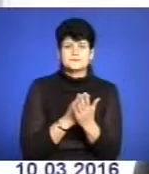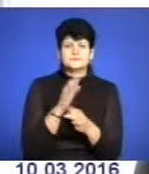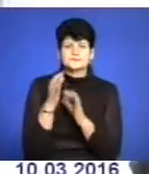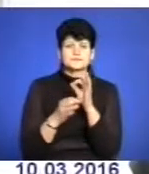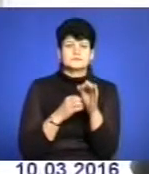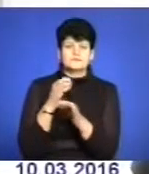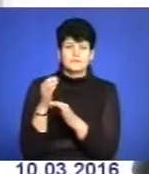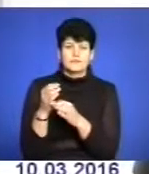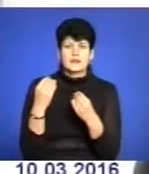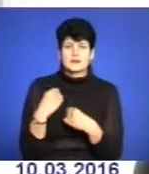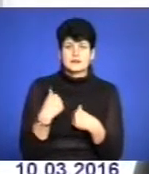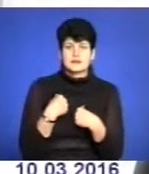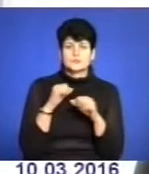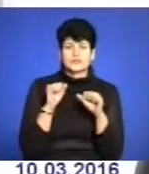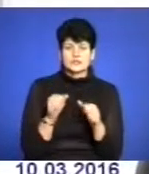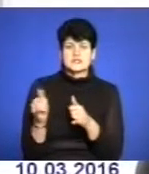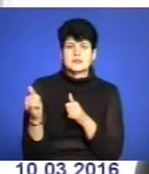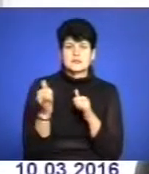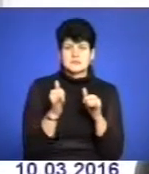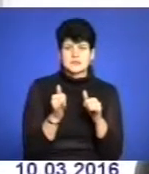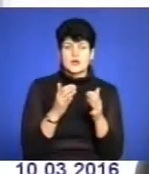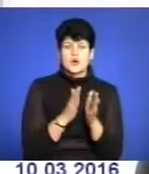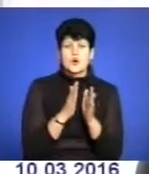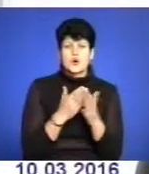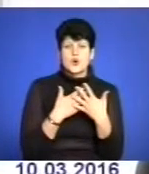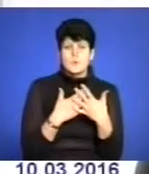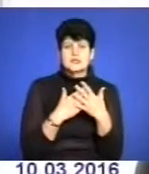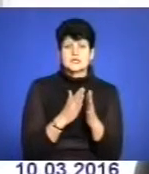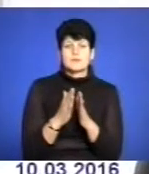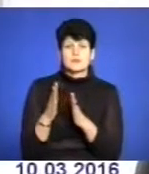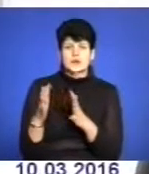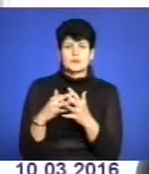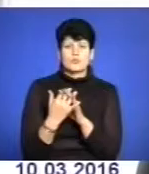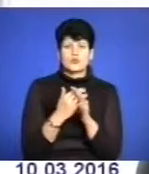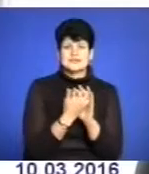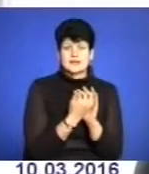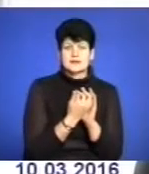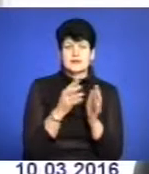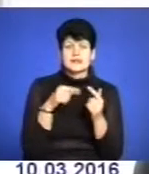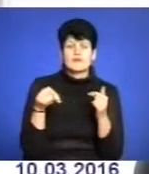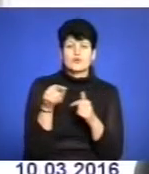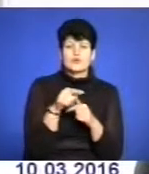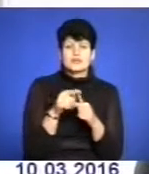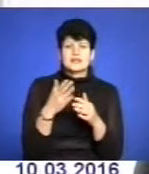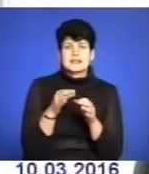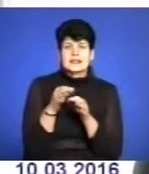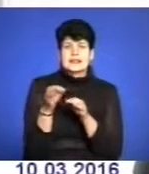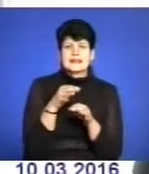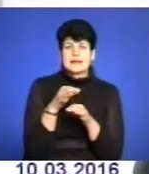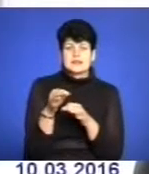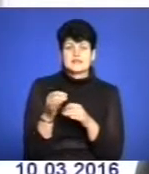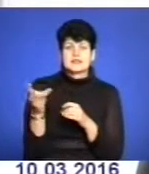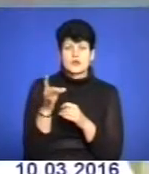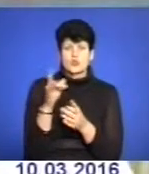круглодобово. Дасть нам змогу забезпечувати громадський порядок по селах навколишніх, які віддалені від